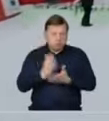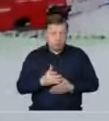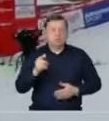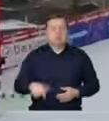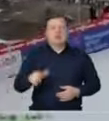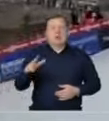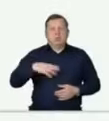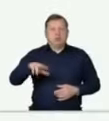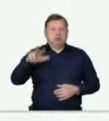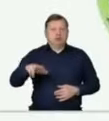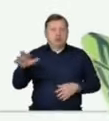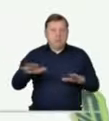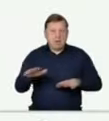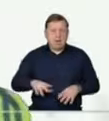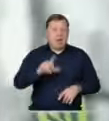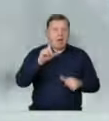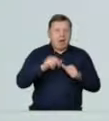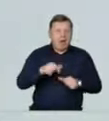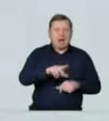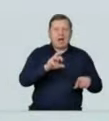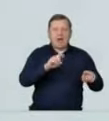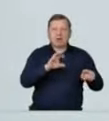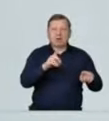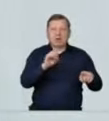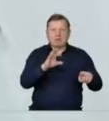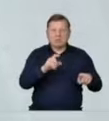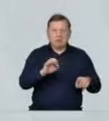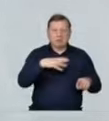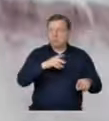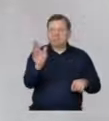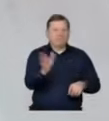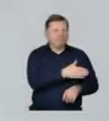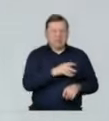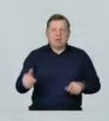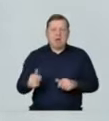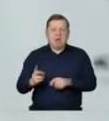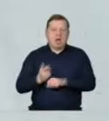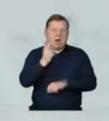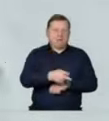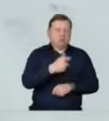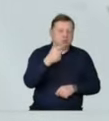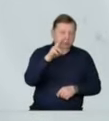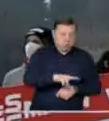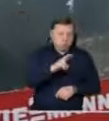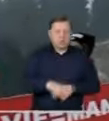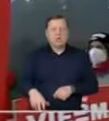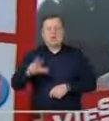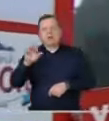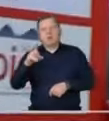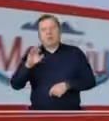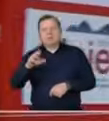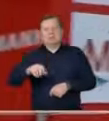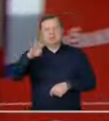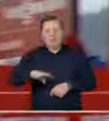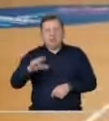olimpijski zajmował trzecią lokatę, ale po dyskwalifikacji Halvora Egnera Graneruda awansował na drugą. Kubacki ostatecznie był czwarty, Piotr Żyła piąty. Wygrał Japończyk